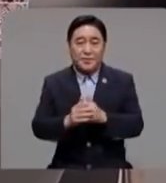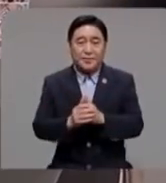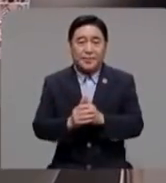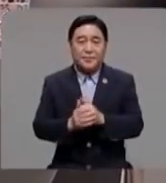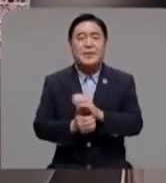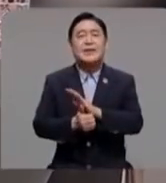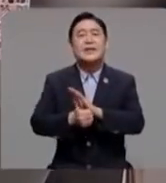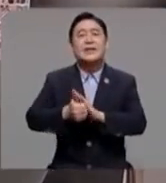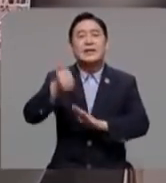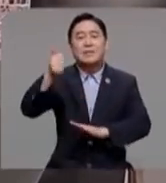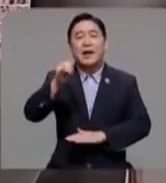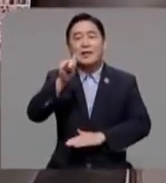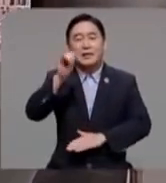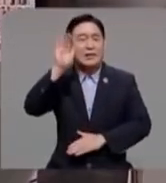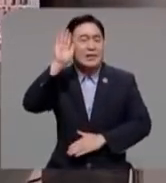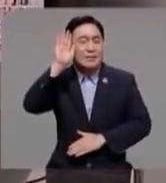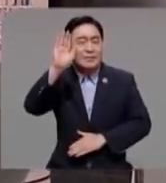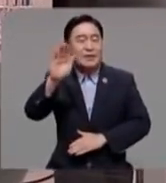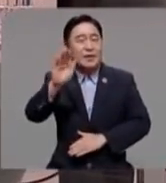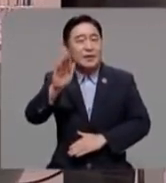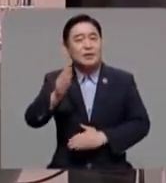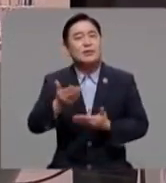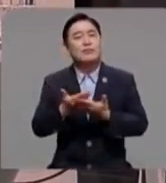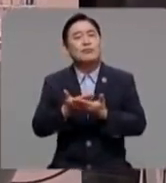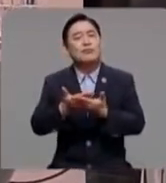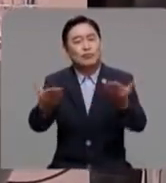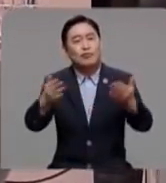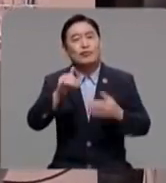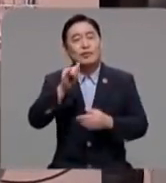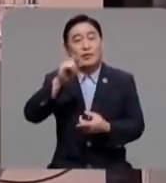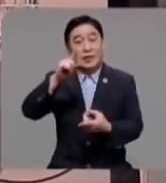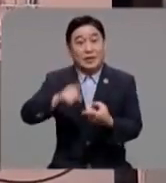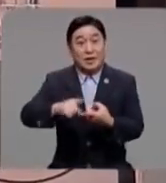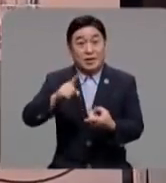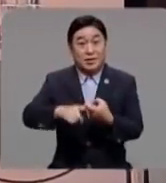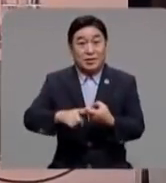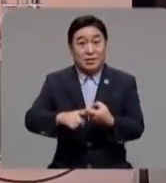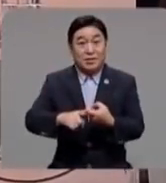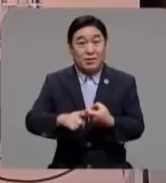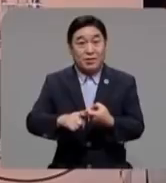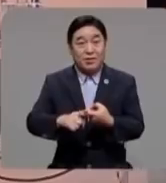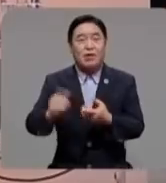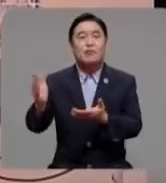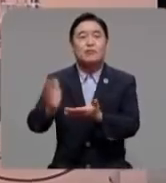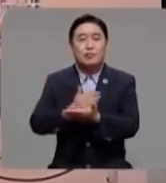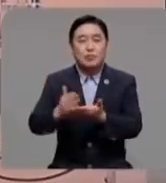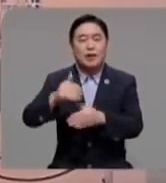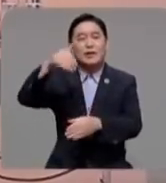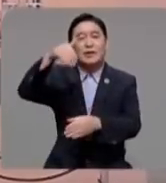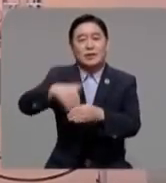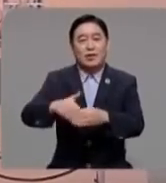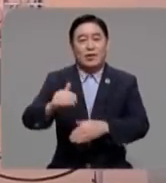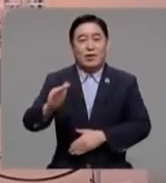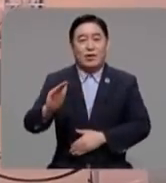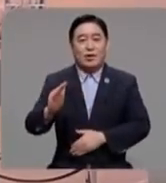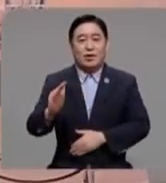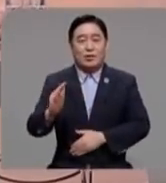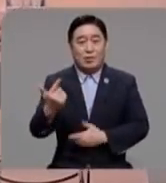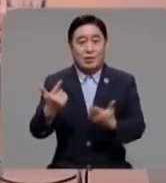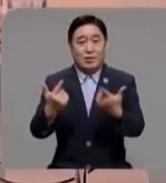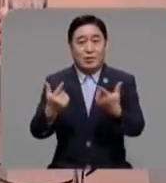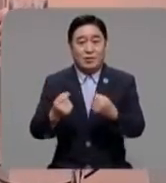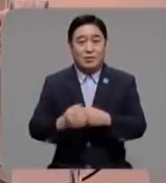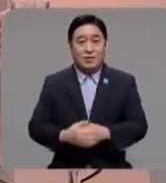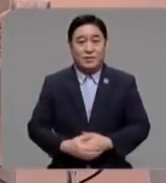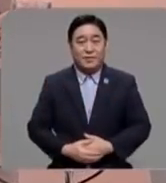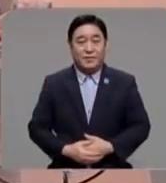어떤 희망 있는 미래를 과연 제공할 수 있는 것인지를 가리는 그런 선거가